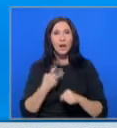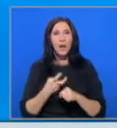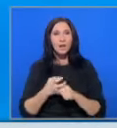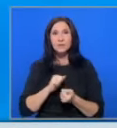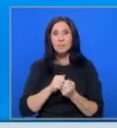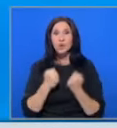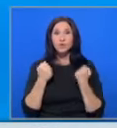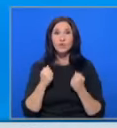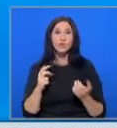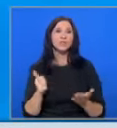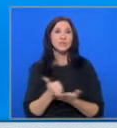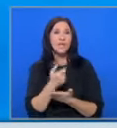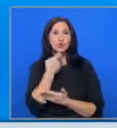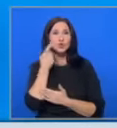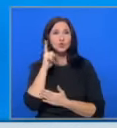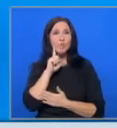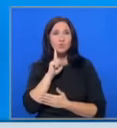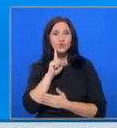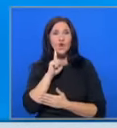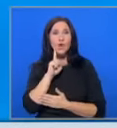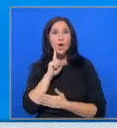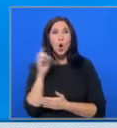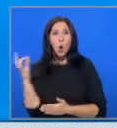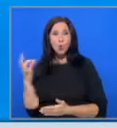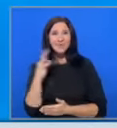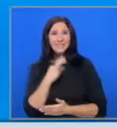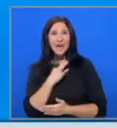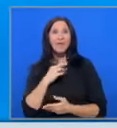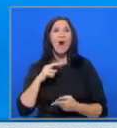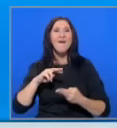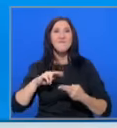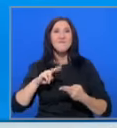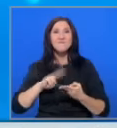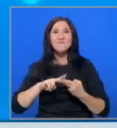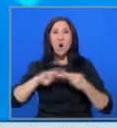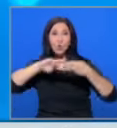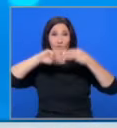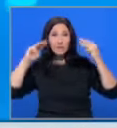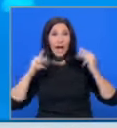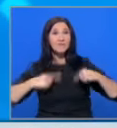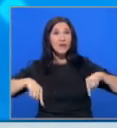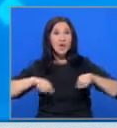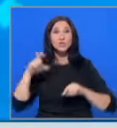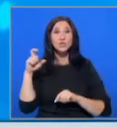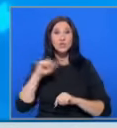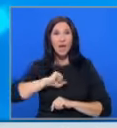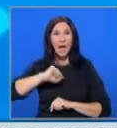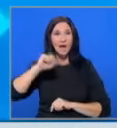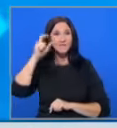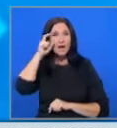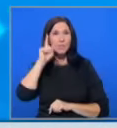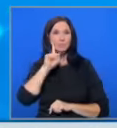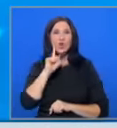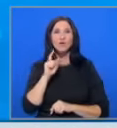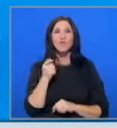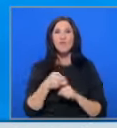Лекари се борят за живота на 16-годишно момче, поразено от волтова дъга в района на Сточна гара във Варна. Момчето е настанено в болница